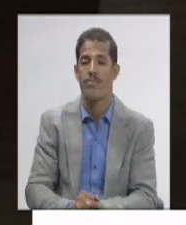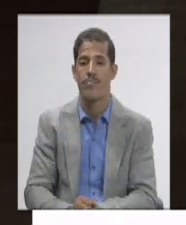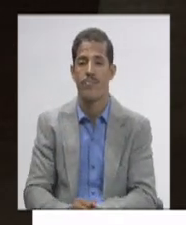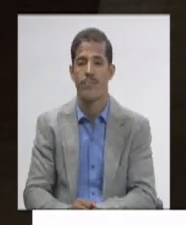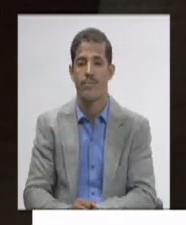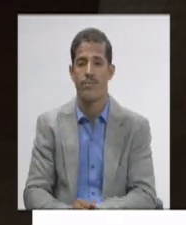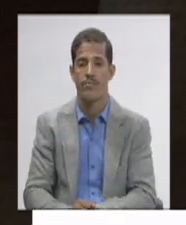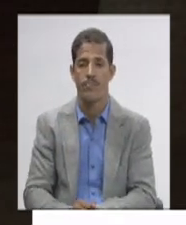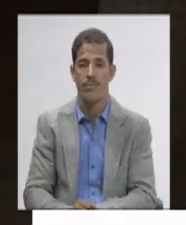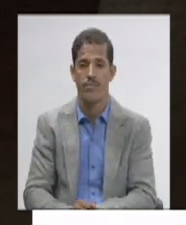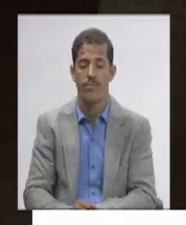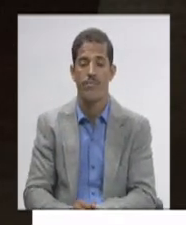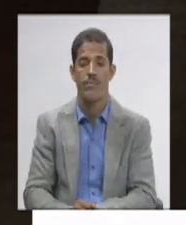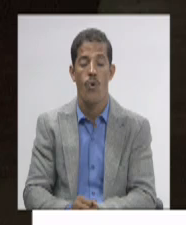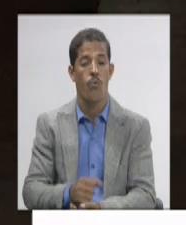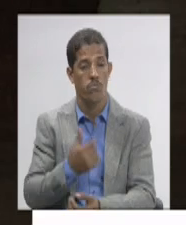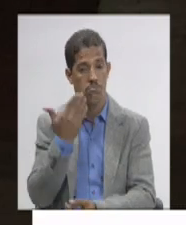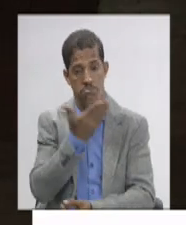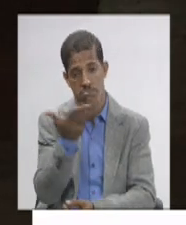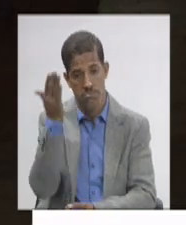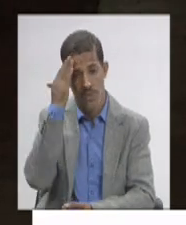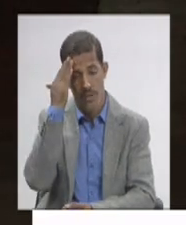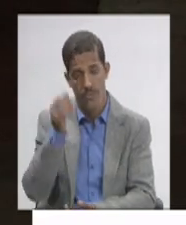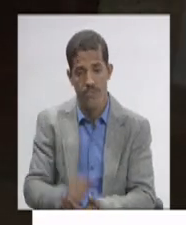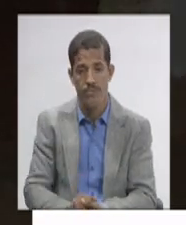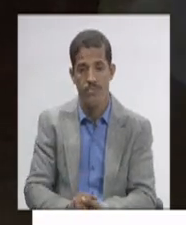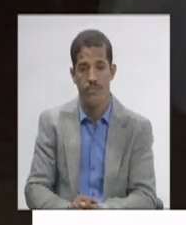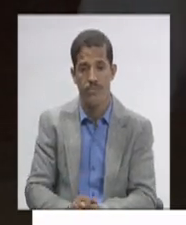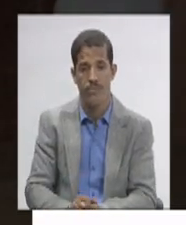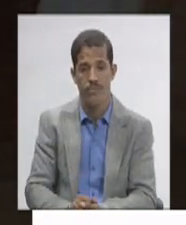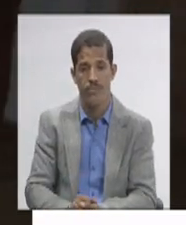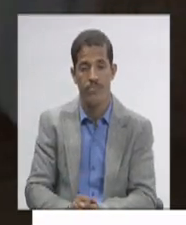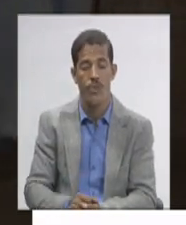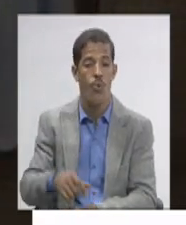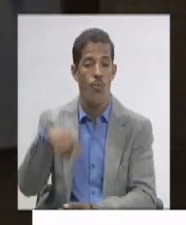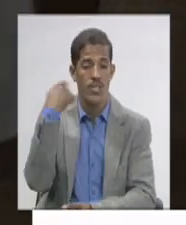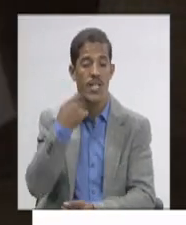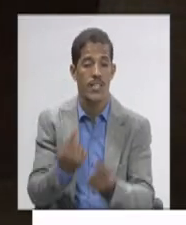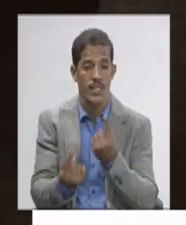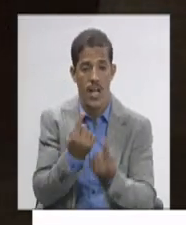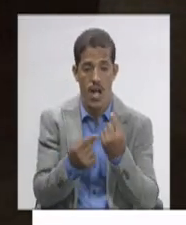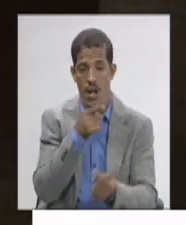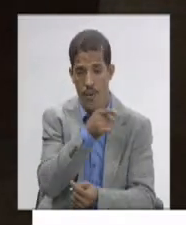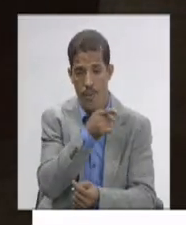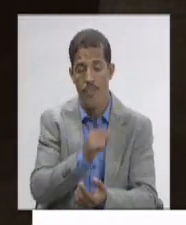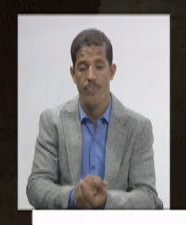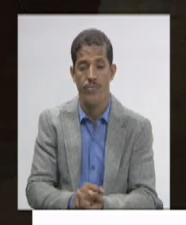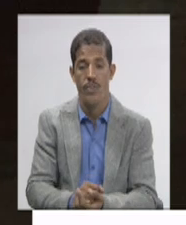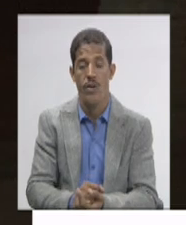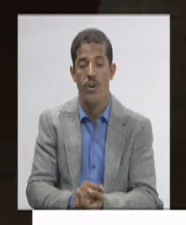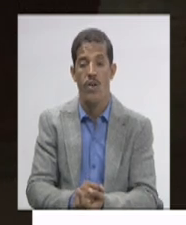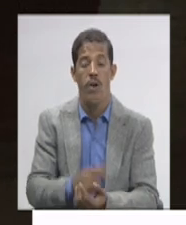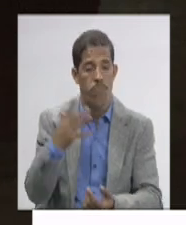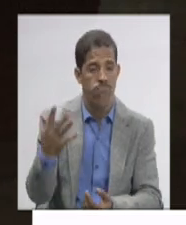الشعبه كما هو معروف وزاره الزراعه تبنت